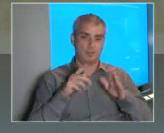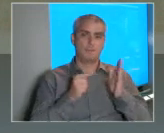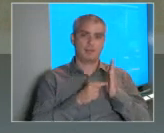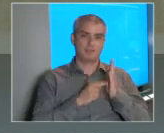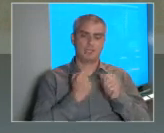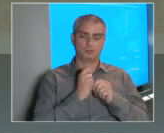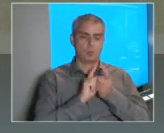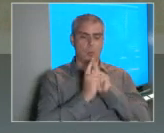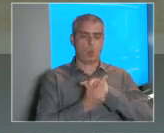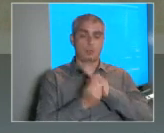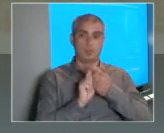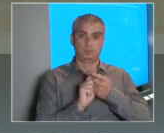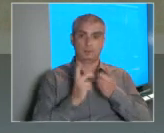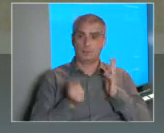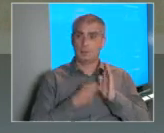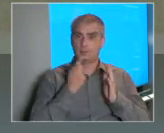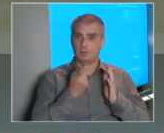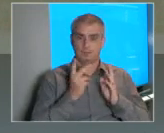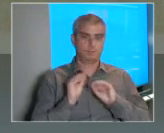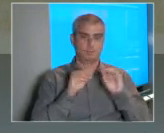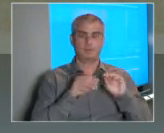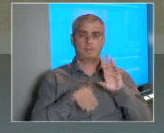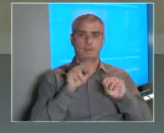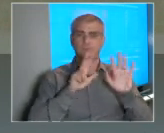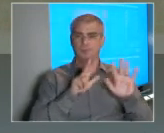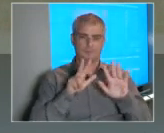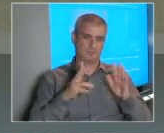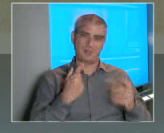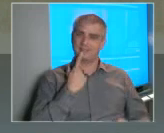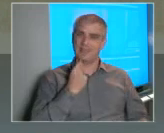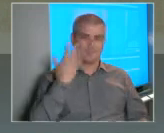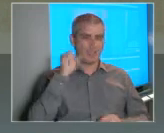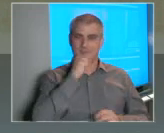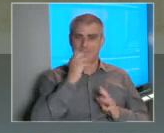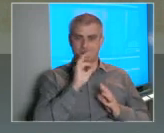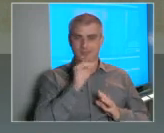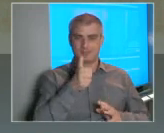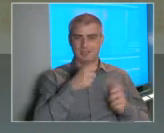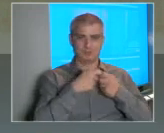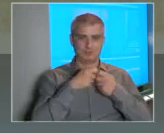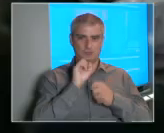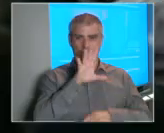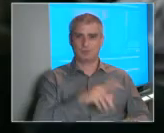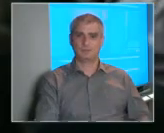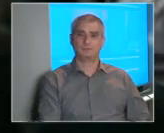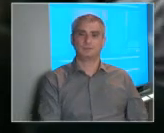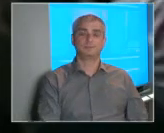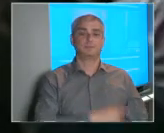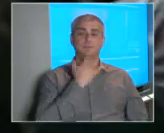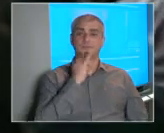לכן הלכו לרוטציה. עכשיו, נקפוץ לבחירות 88, קודם כל טעימה מהארכיון של תאגיד השידור. אם